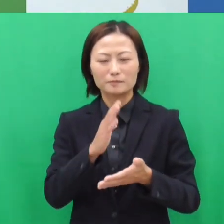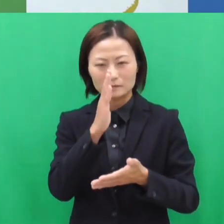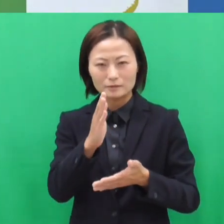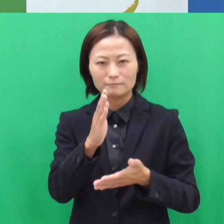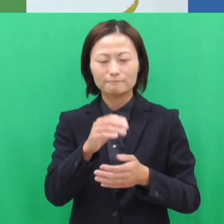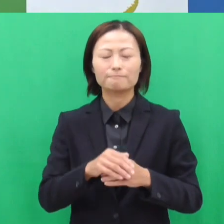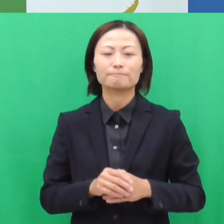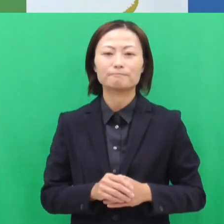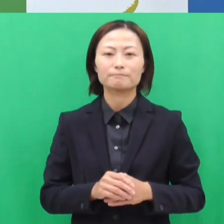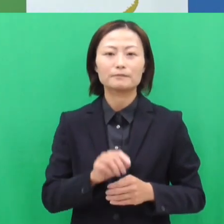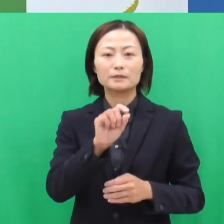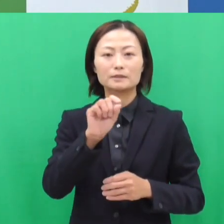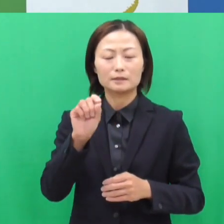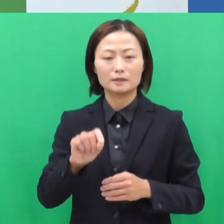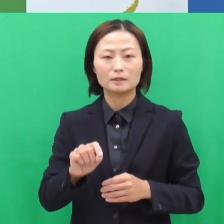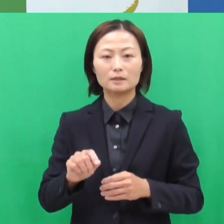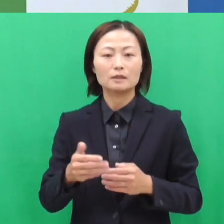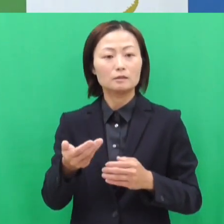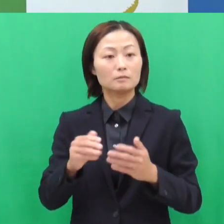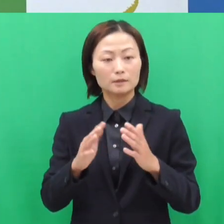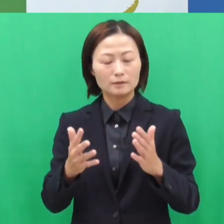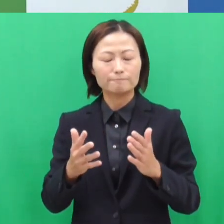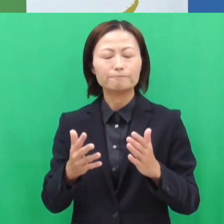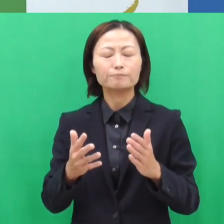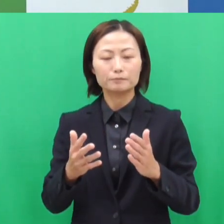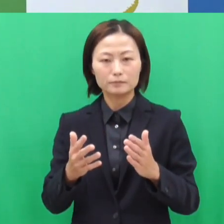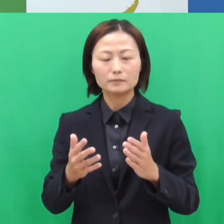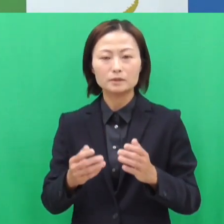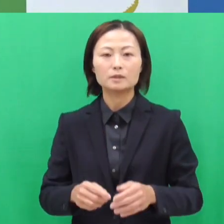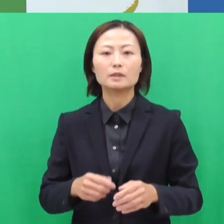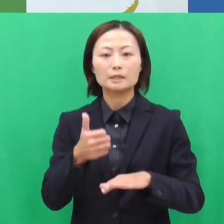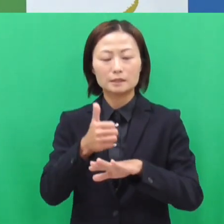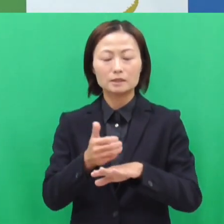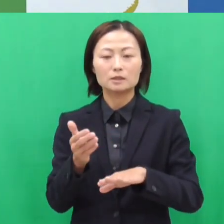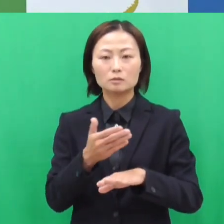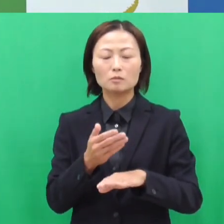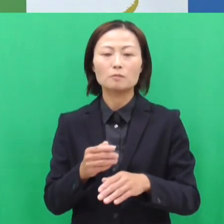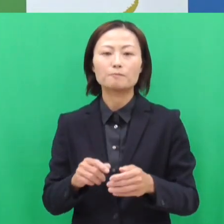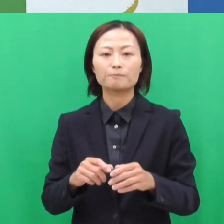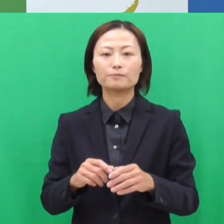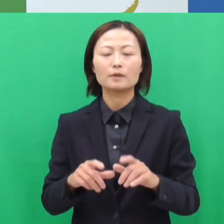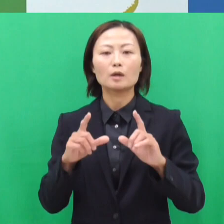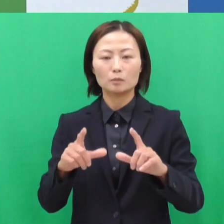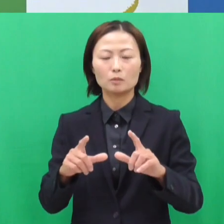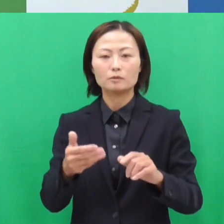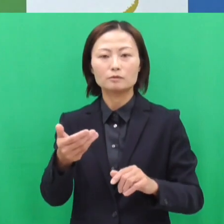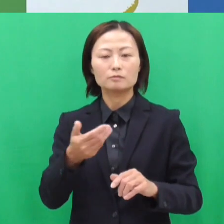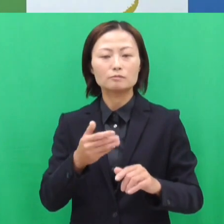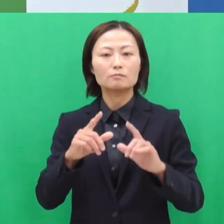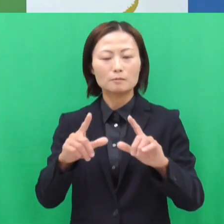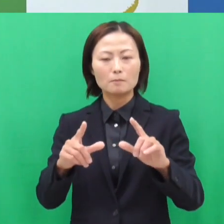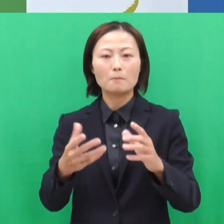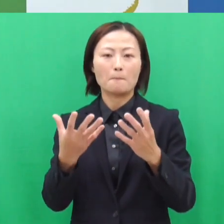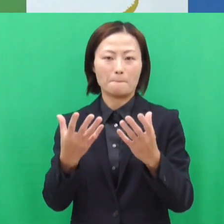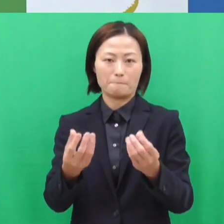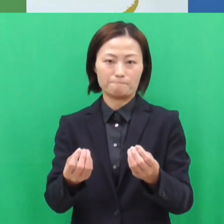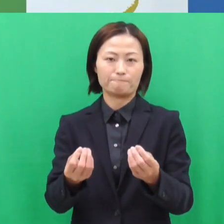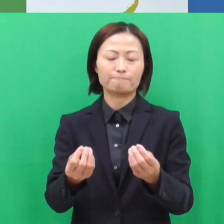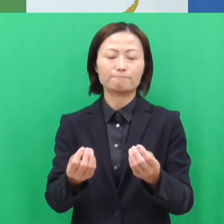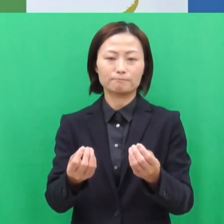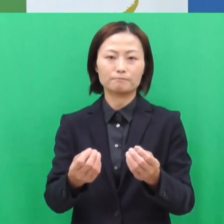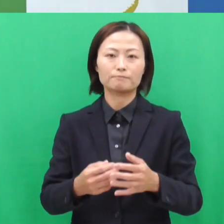なければ以上で知事からの発表項目についての説明を引きこんの進行を皆さんに